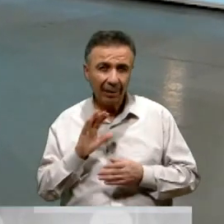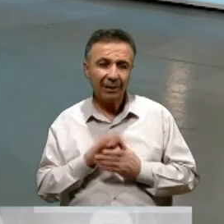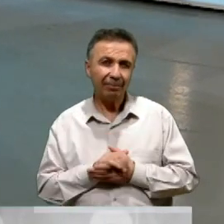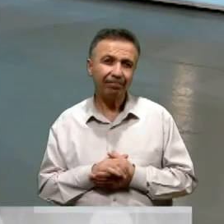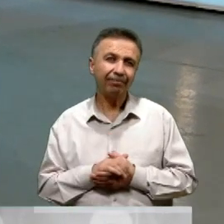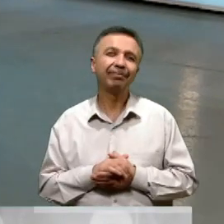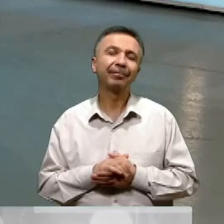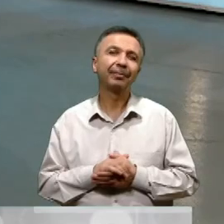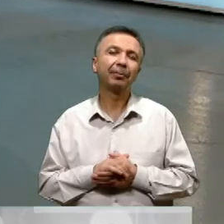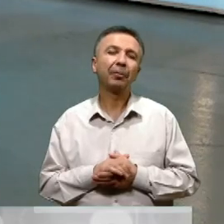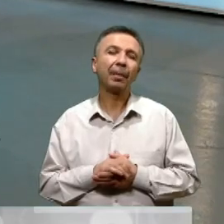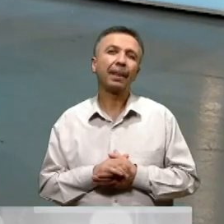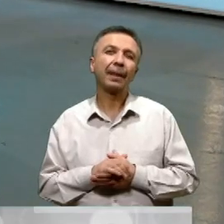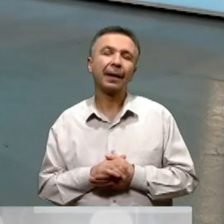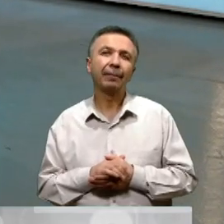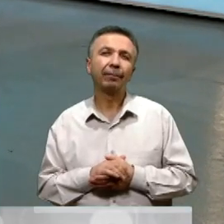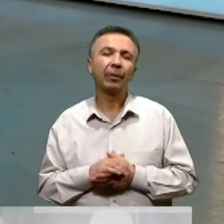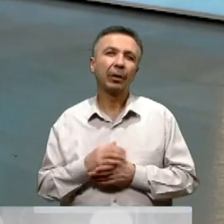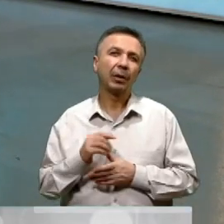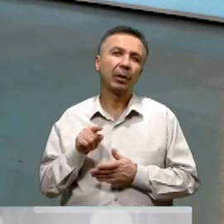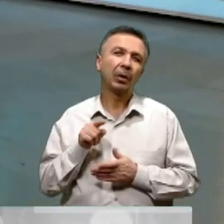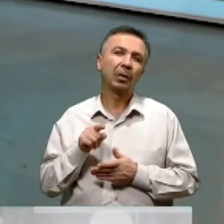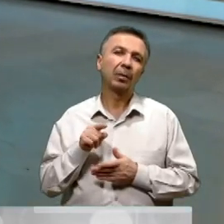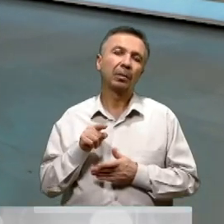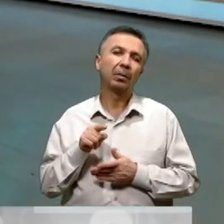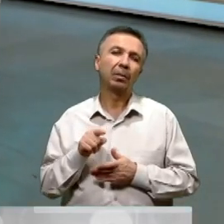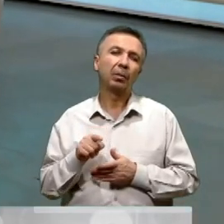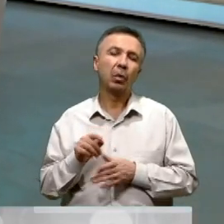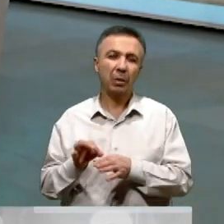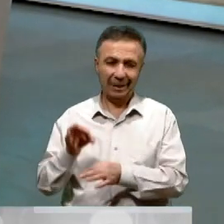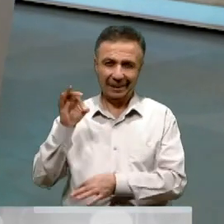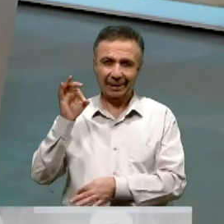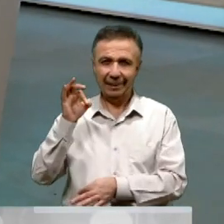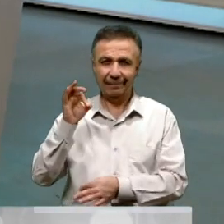yani bu efendim kişinin